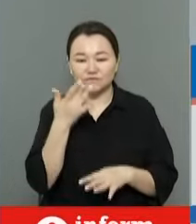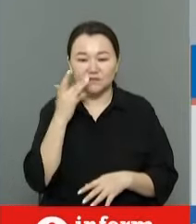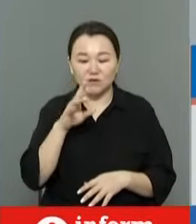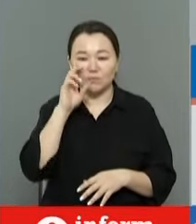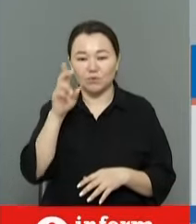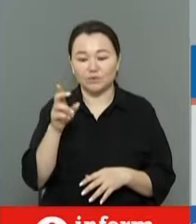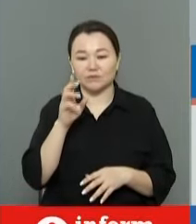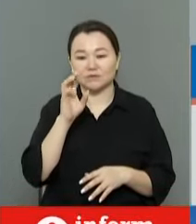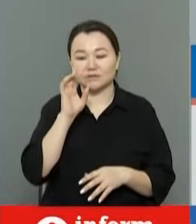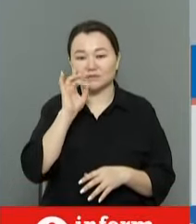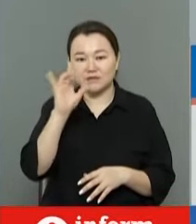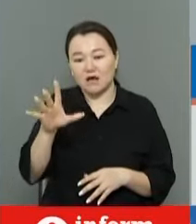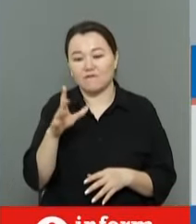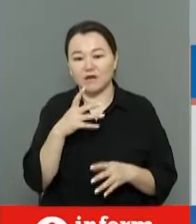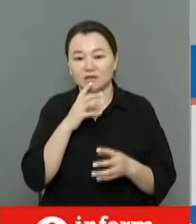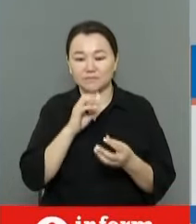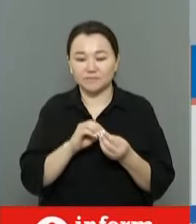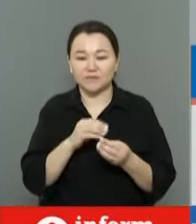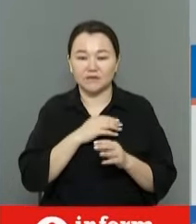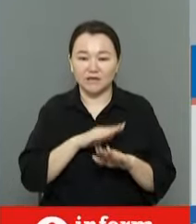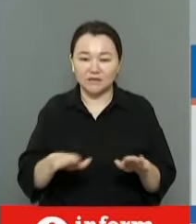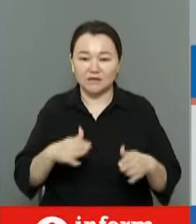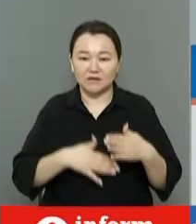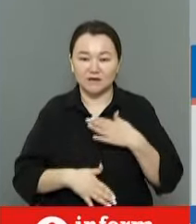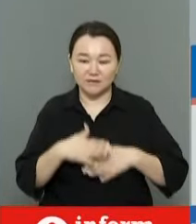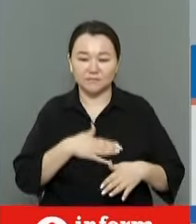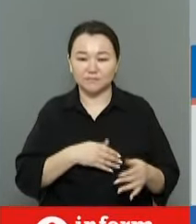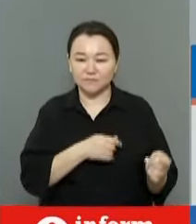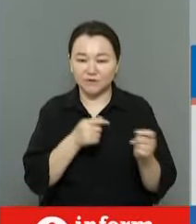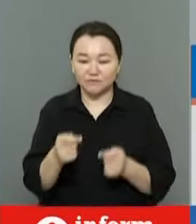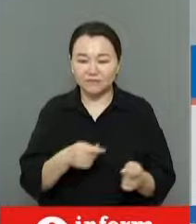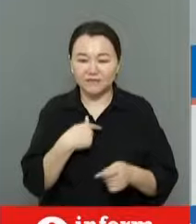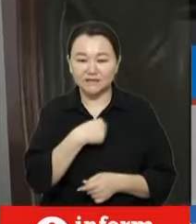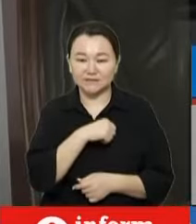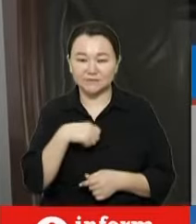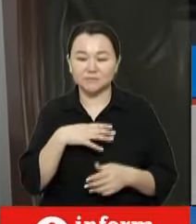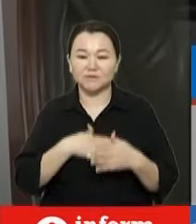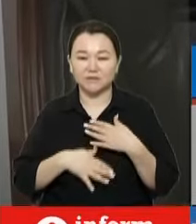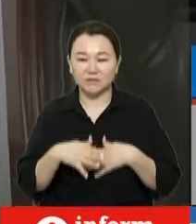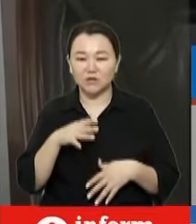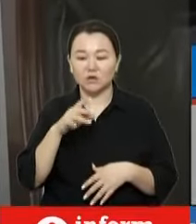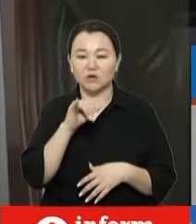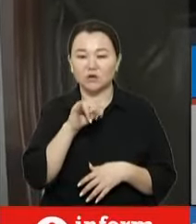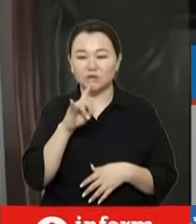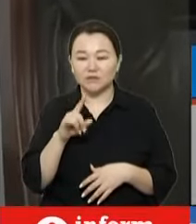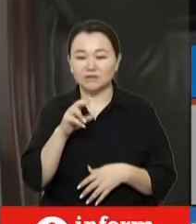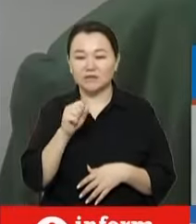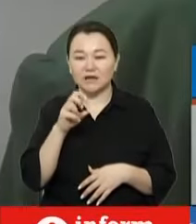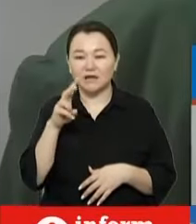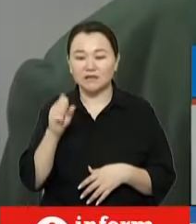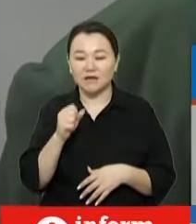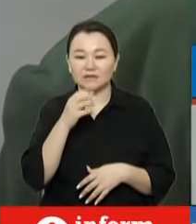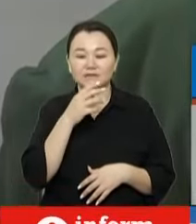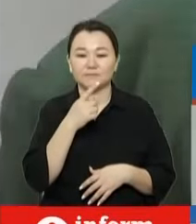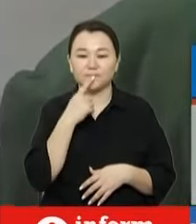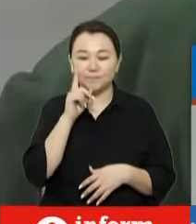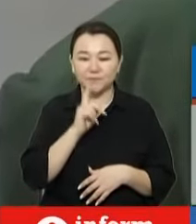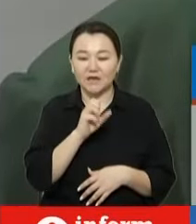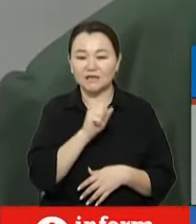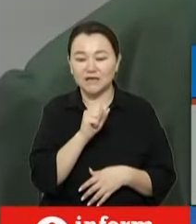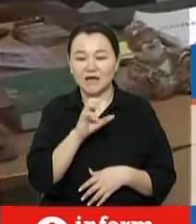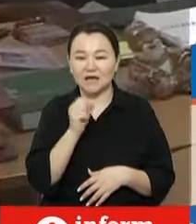тағалам шүкірлігімізді айтқан сайын осылай балаларыма қуаныш келіп отыр. Өзім қуаныштымын. Ұлы дала дәмі ұлттық жобасы аясында Асанәлі